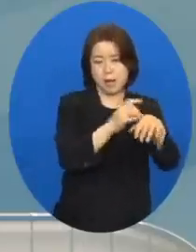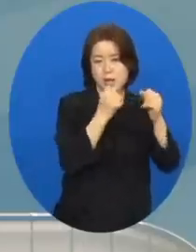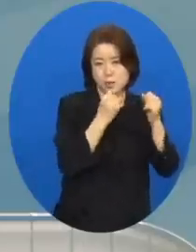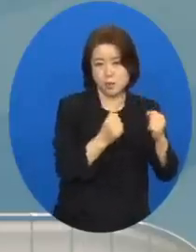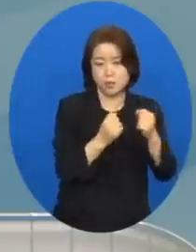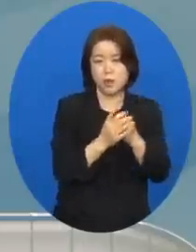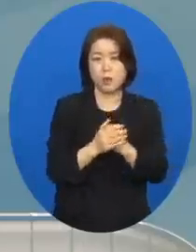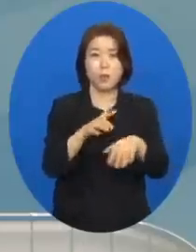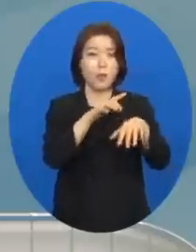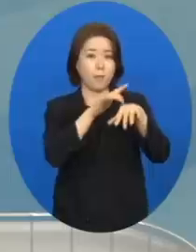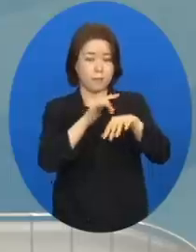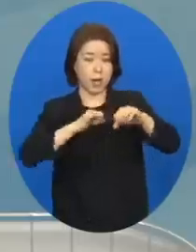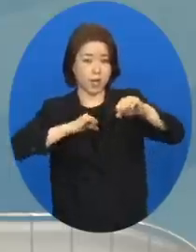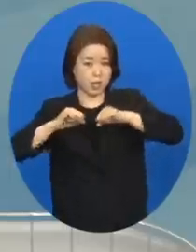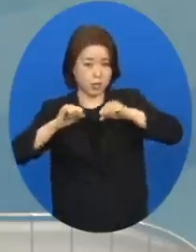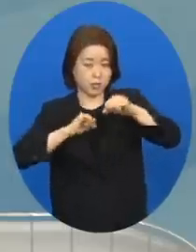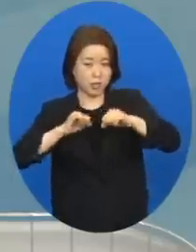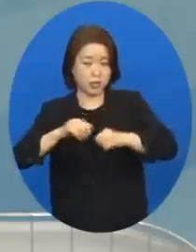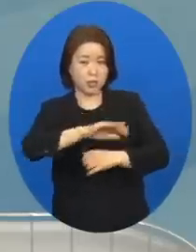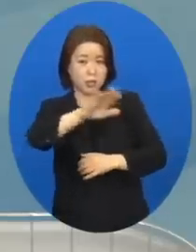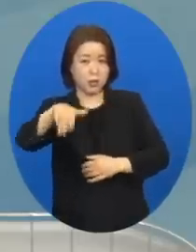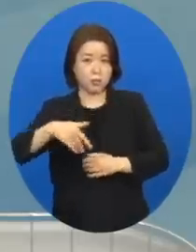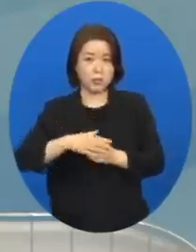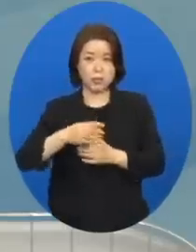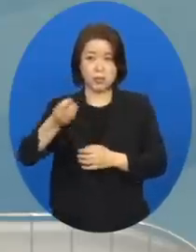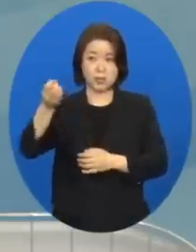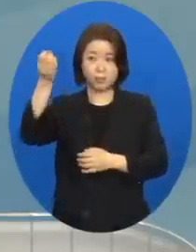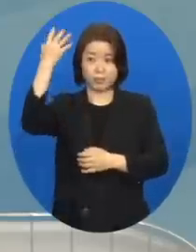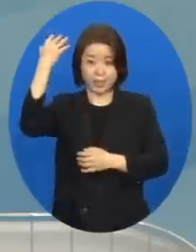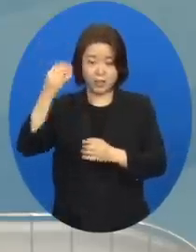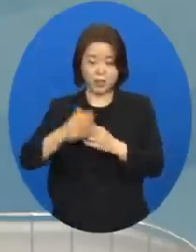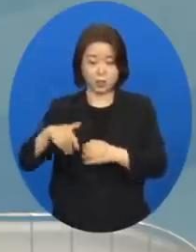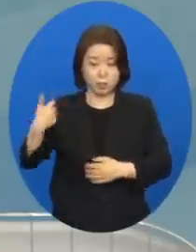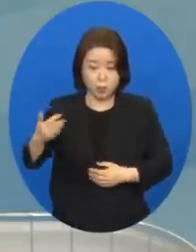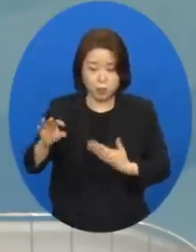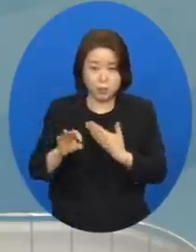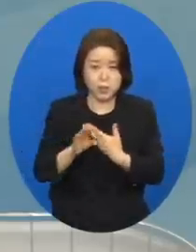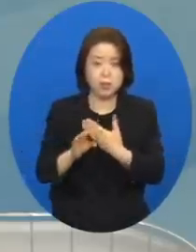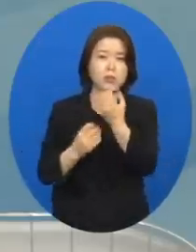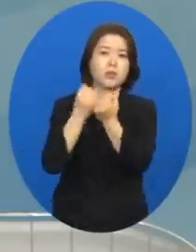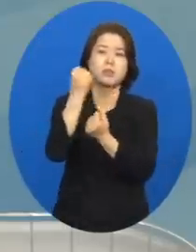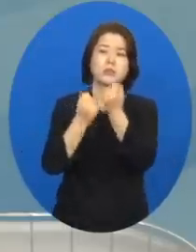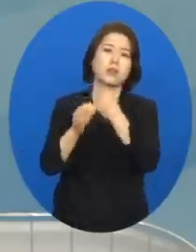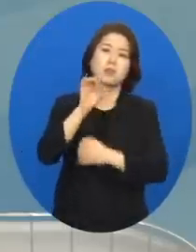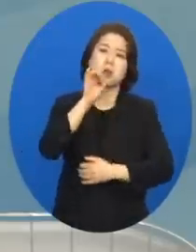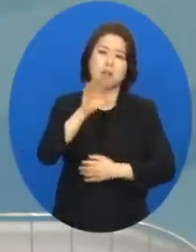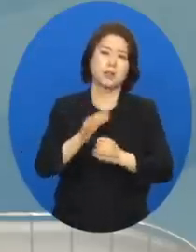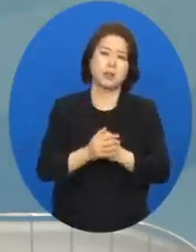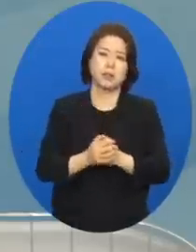것을 여러분이 알지 못하면 설명이 안 되는 겁니다. 우리 인생은